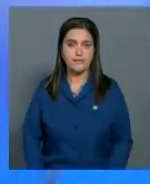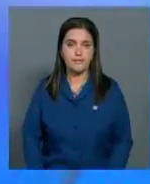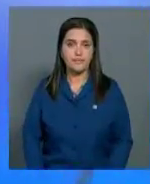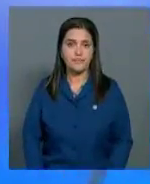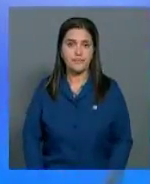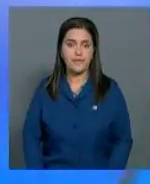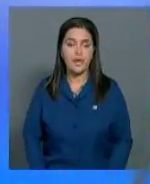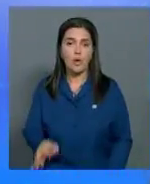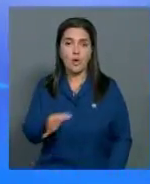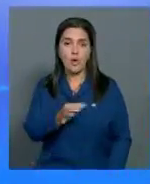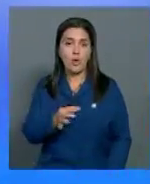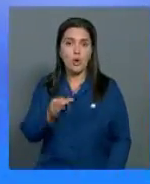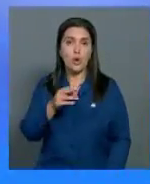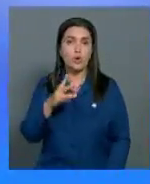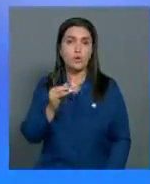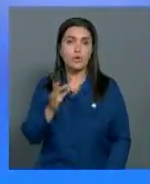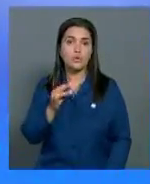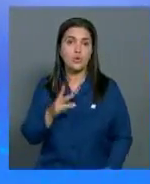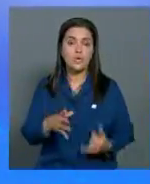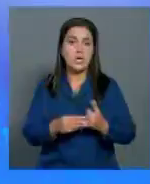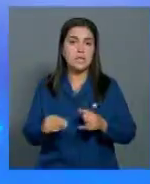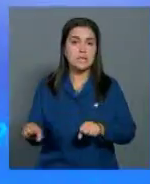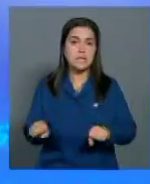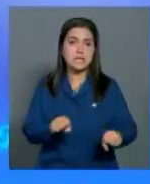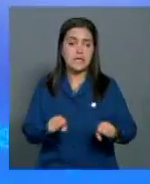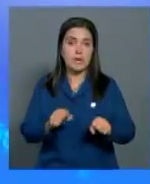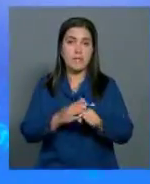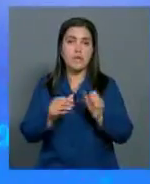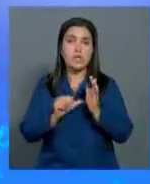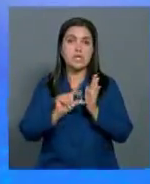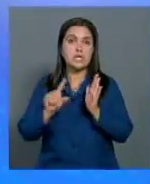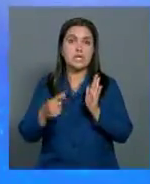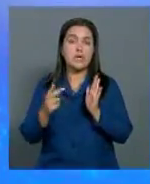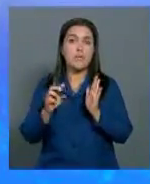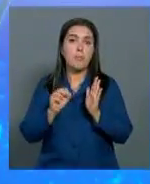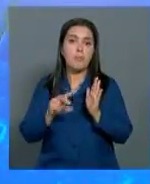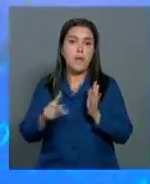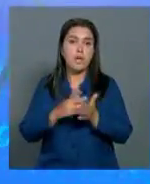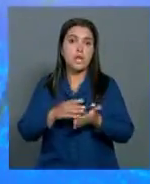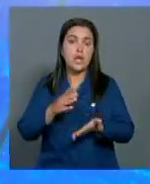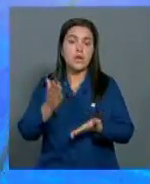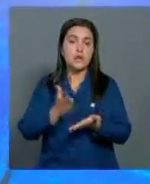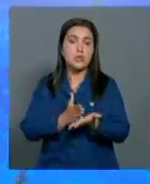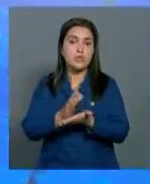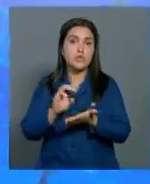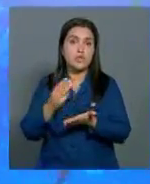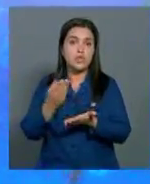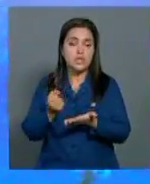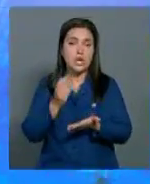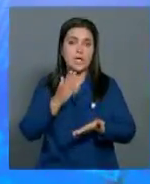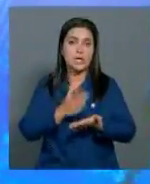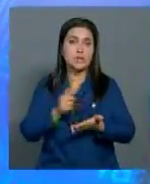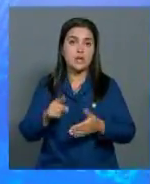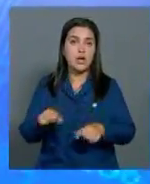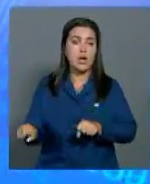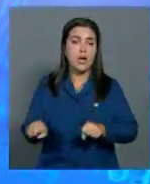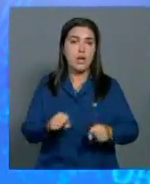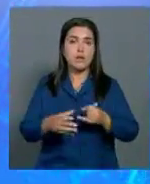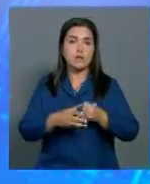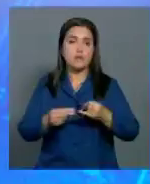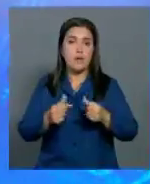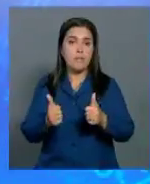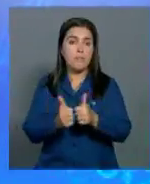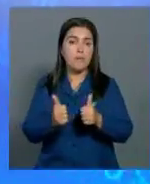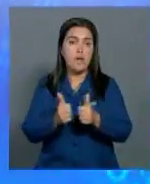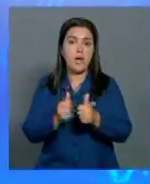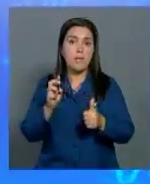У филиппинского острова Лусон произошло землетрясение магнитудой 6,3. По данным геологической службы США, эпицентр подземных толчков располагался недалеко от